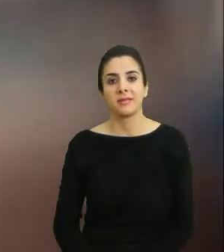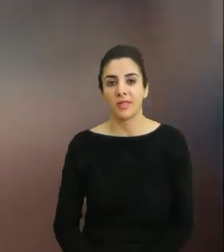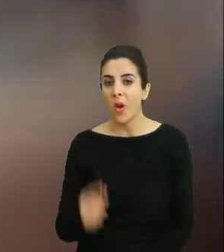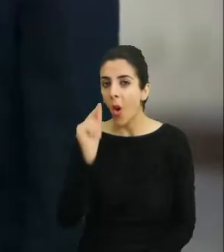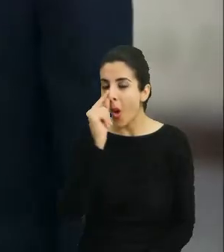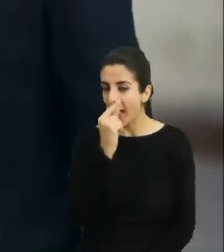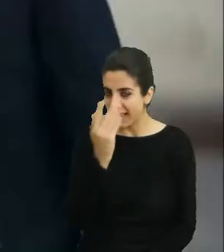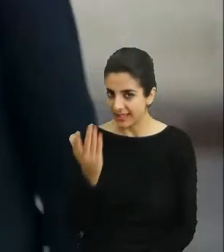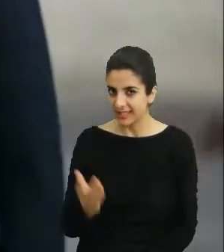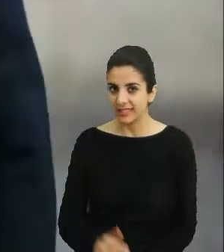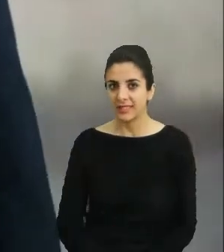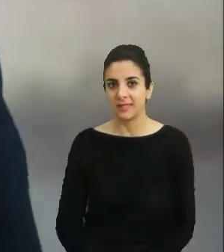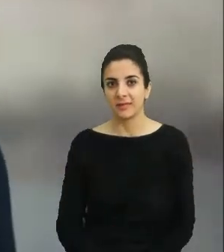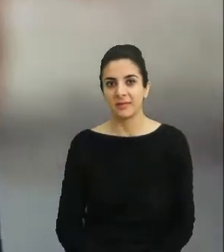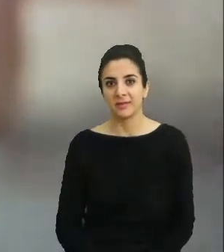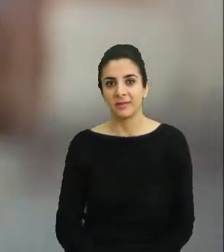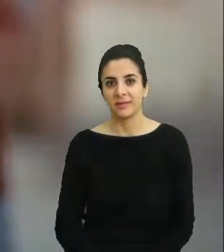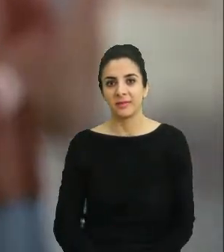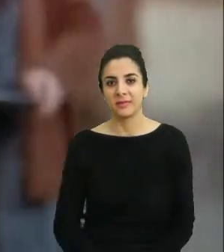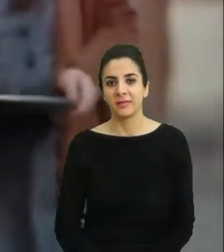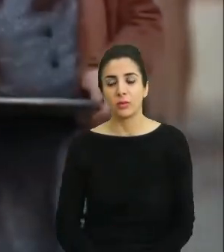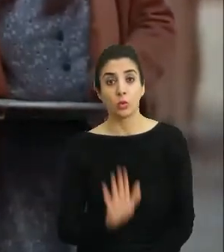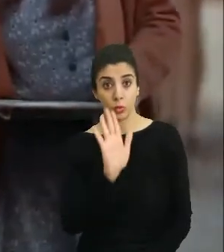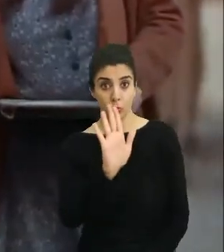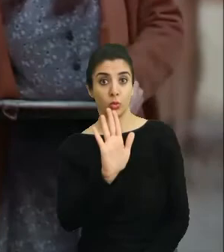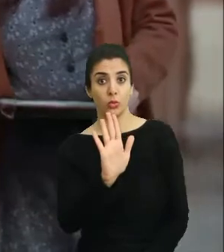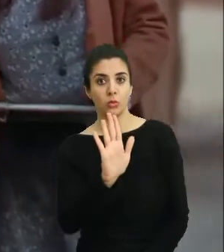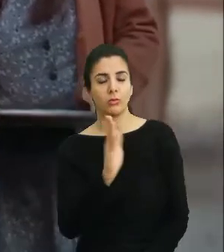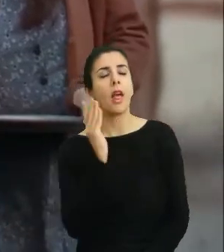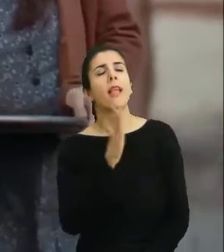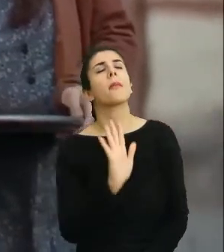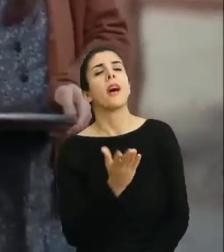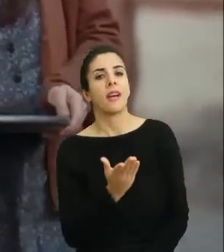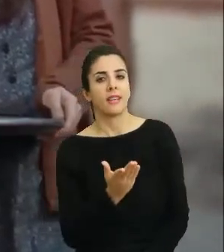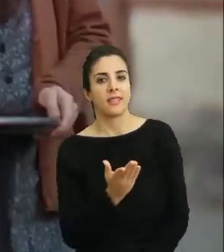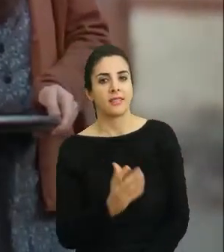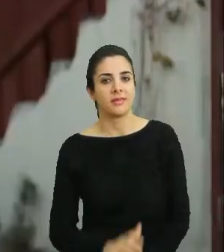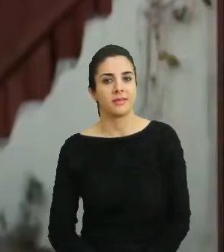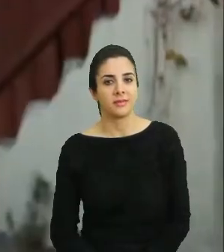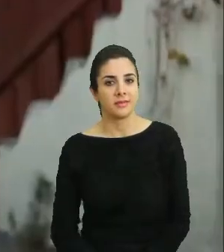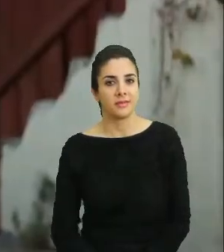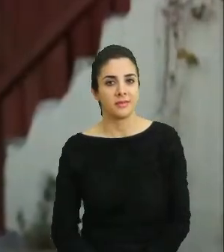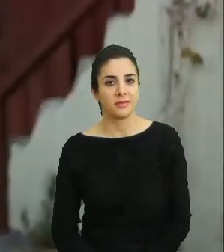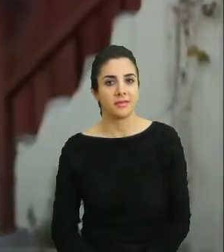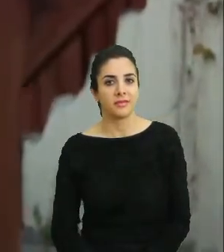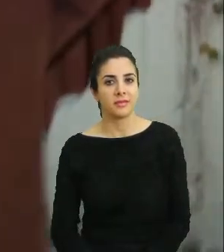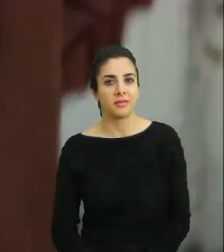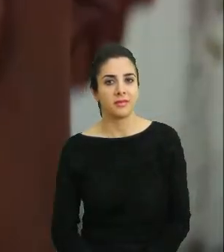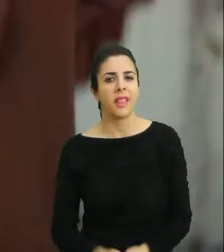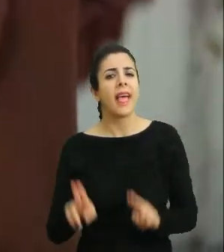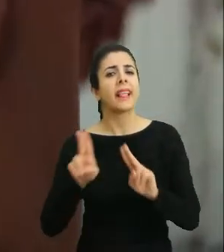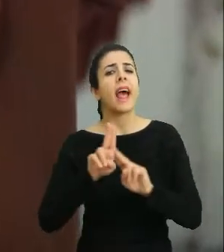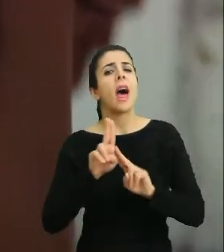Hadi kolay gelsin. Tam rahatlamıştı ki. Dur. Gitme. Bekliyor.